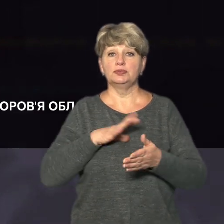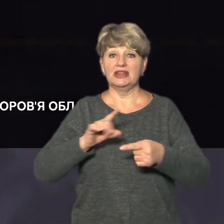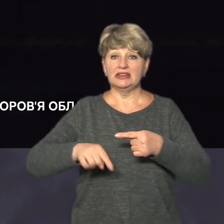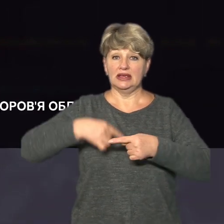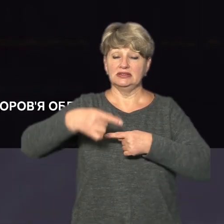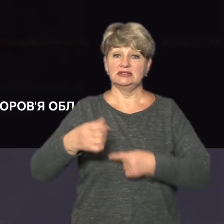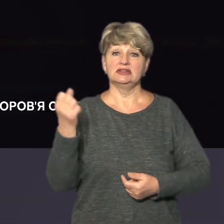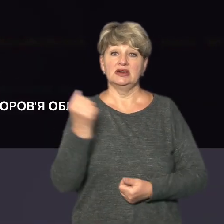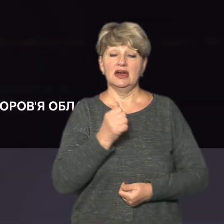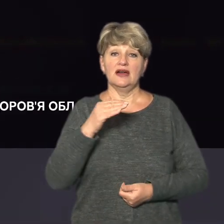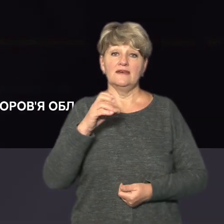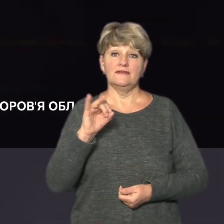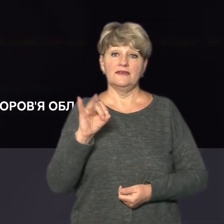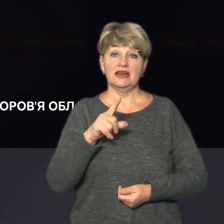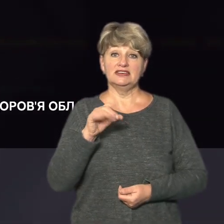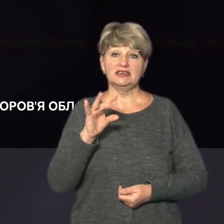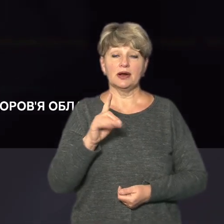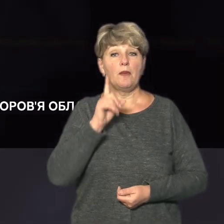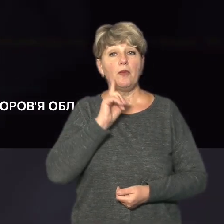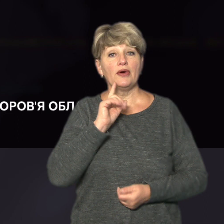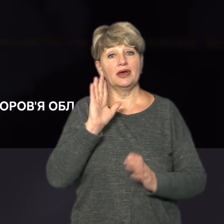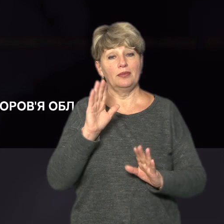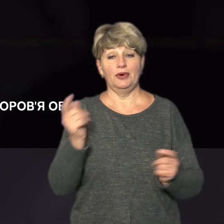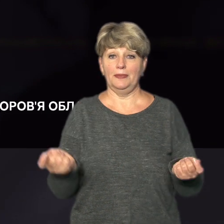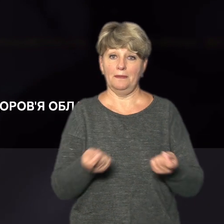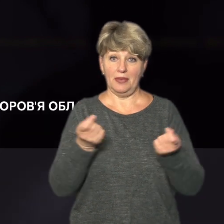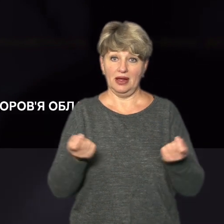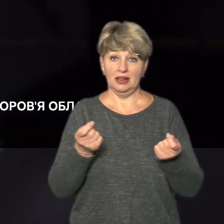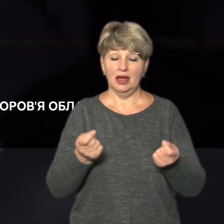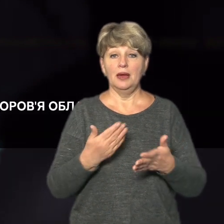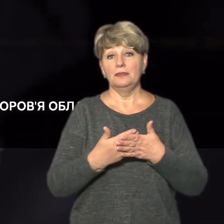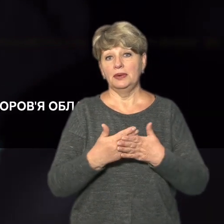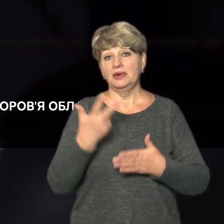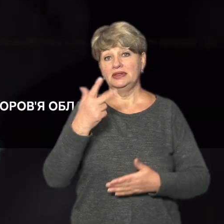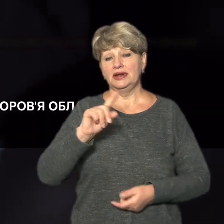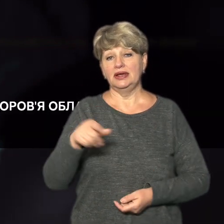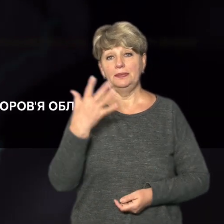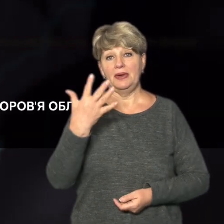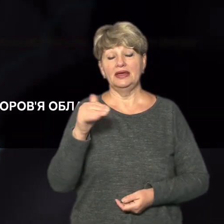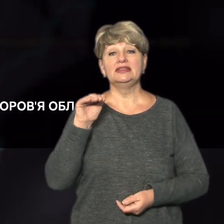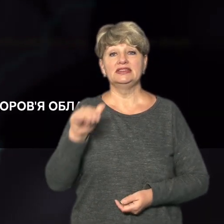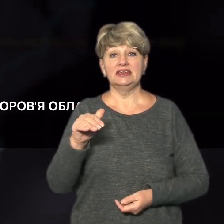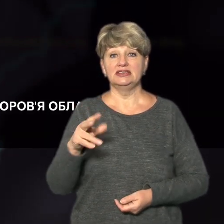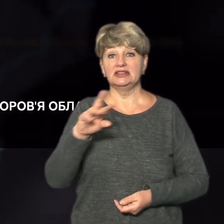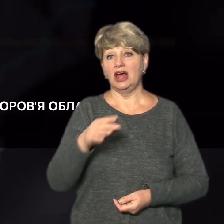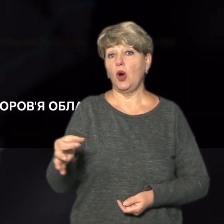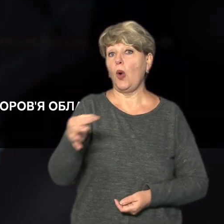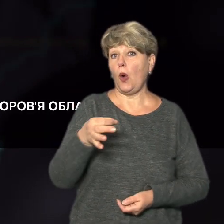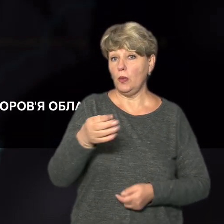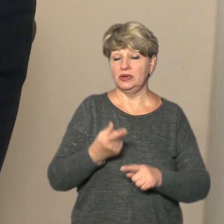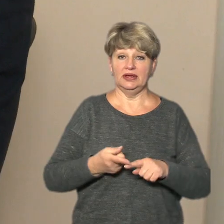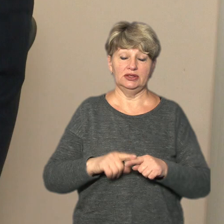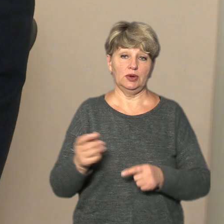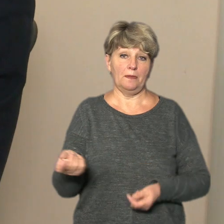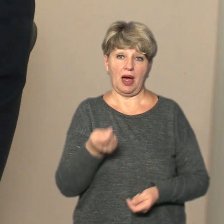буде вакцина файзер але її буде поки що не дуже багато приблизно 3,5 тисячі це для області дуже мало